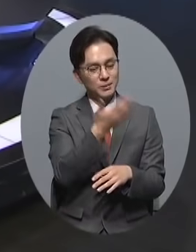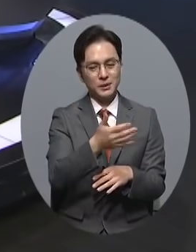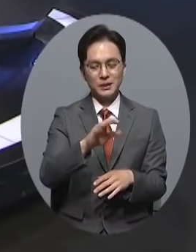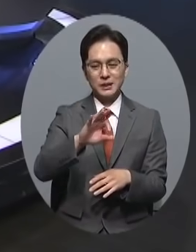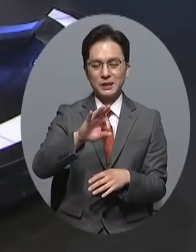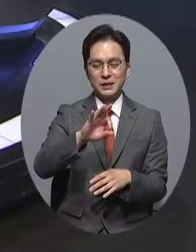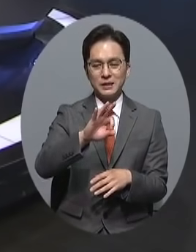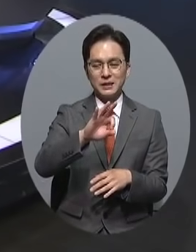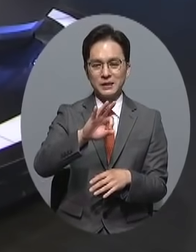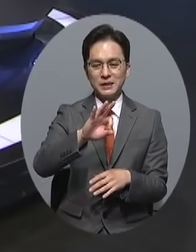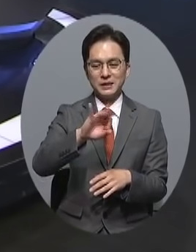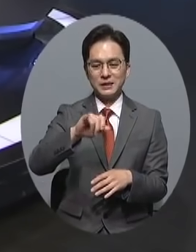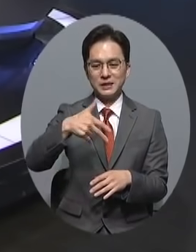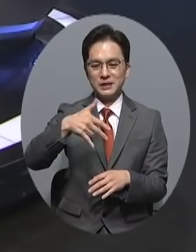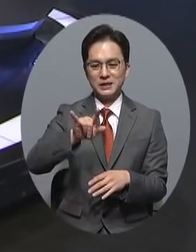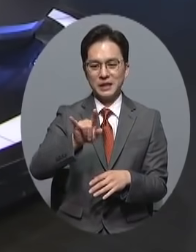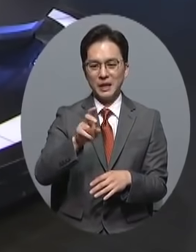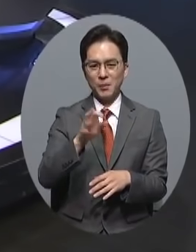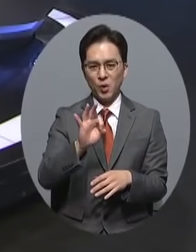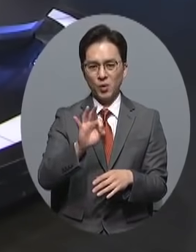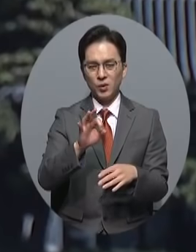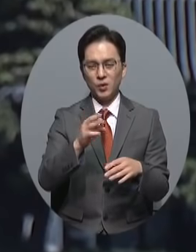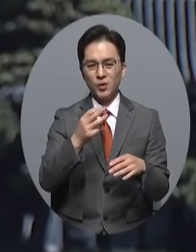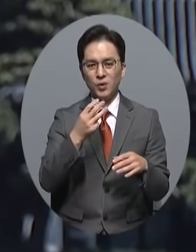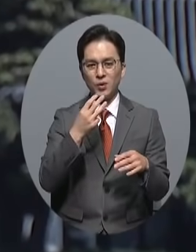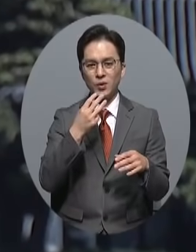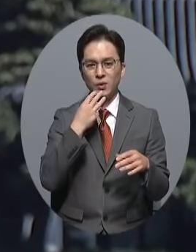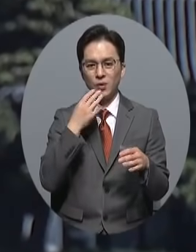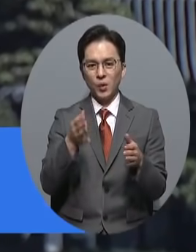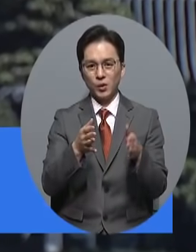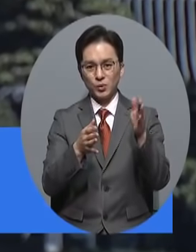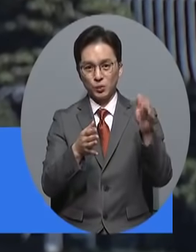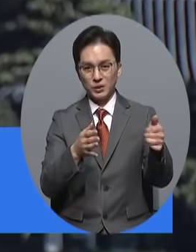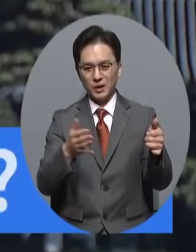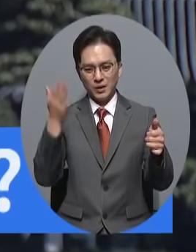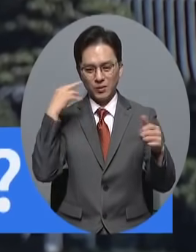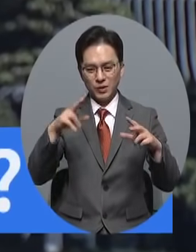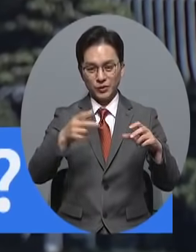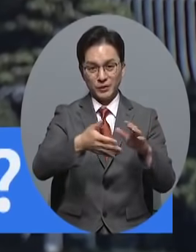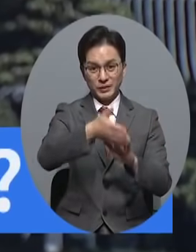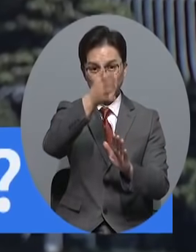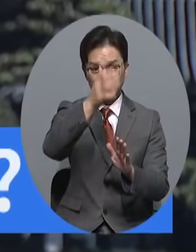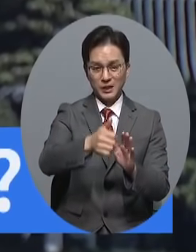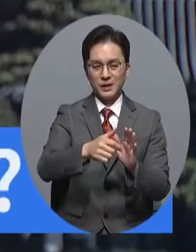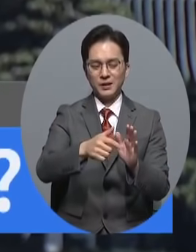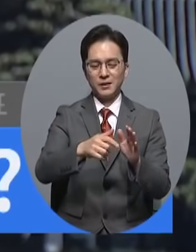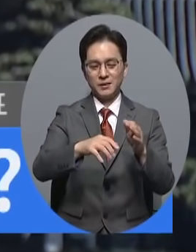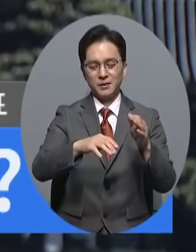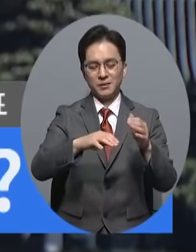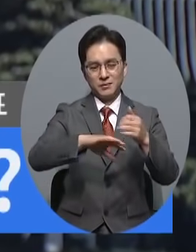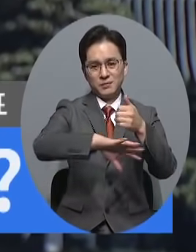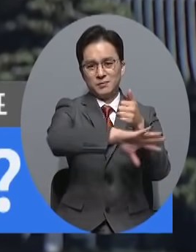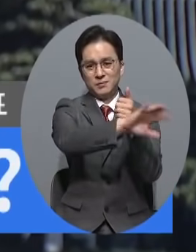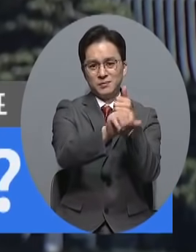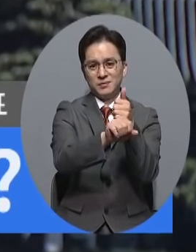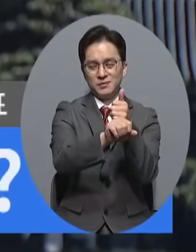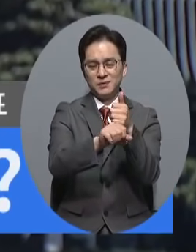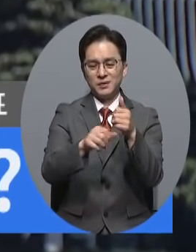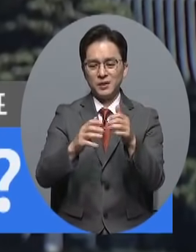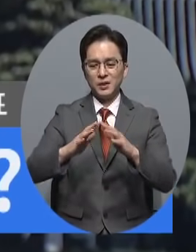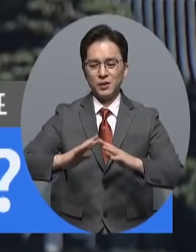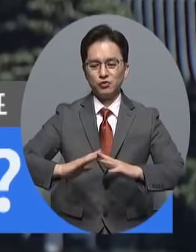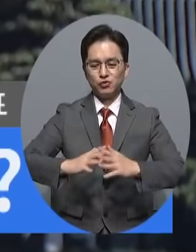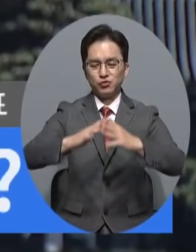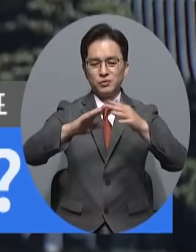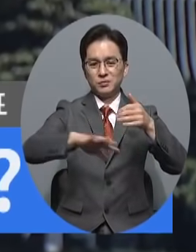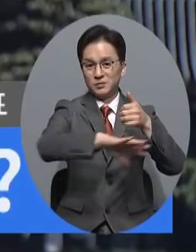네. 어떻게 보시는지요? 이 부동산 문제에 있어서는 우리 국민들의 분노가 정말 크지 않습니까? 그리고 문재인